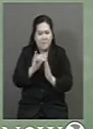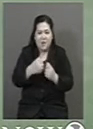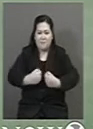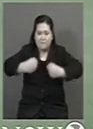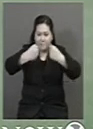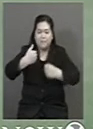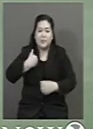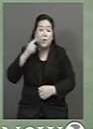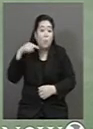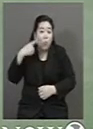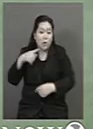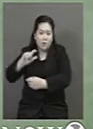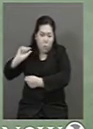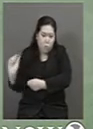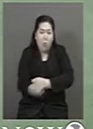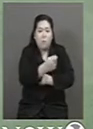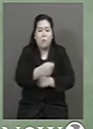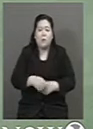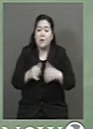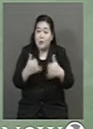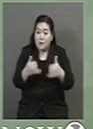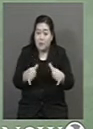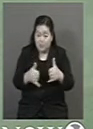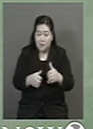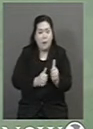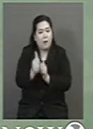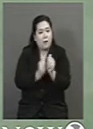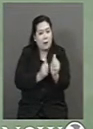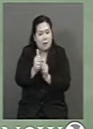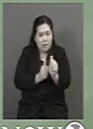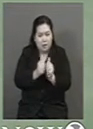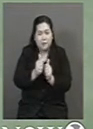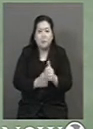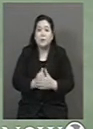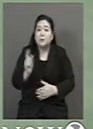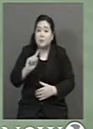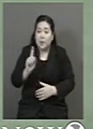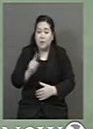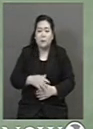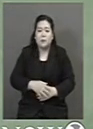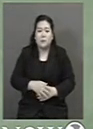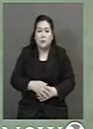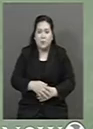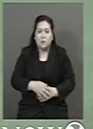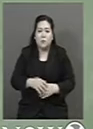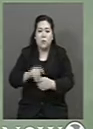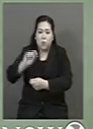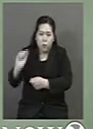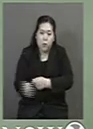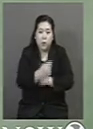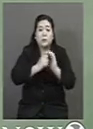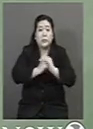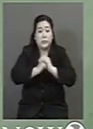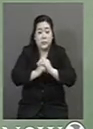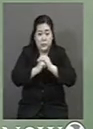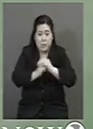ศึกกอล์ฟหญิง LPGA ทัวร์รายการ Blue Bay LPGA ที่จิ้นเล็ก Blue Bay Golf Course พา72เกาะไหหนานประเทศจี